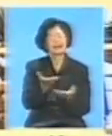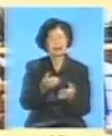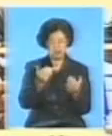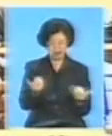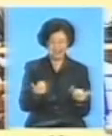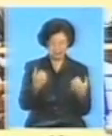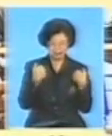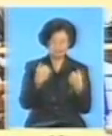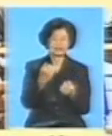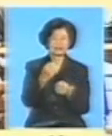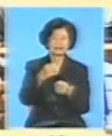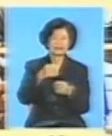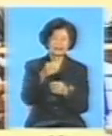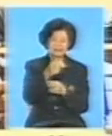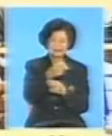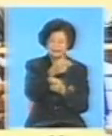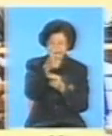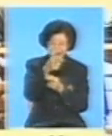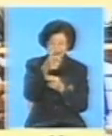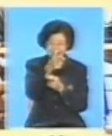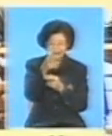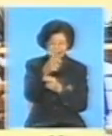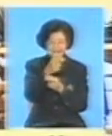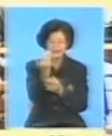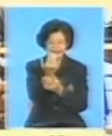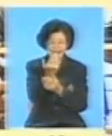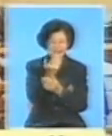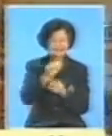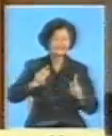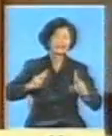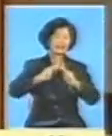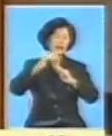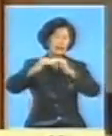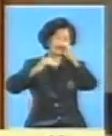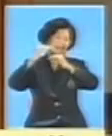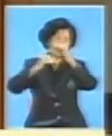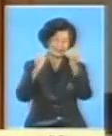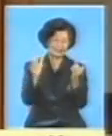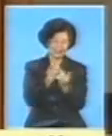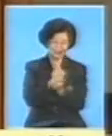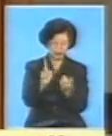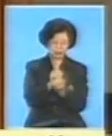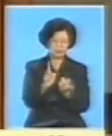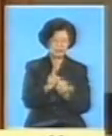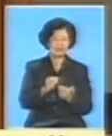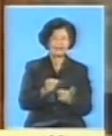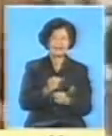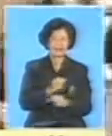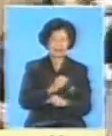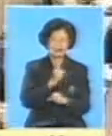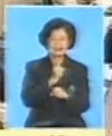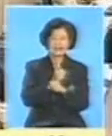ยู่นะทั้งเดี๋ยวกระทรวงอะไรล่ะพัฒนาสังคมมนุษย์สร้างหนังหน่อยสร้างแบบลอสอินแบงคอก